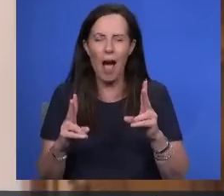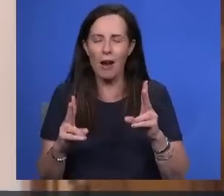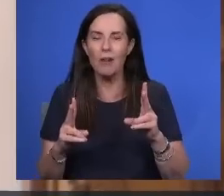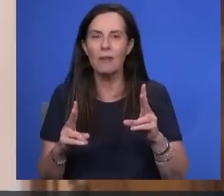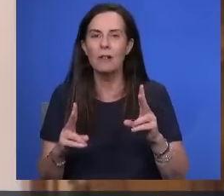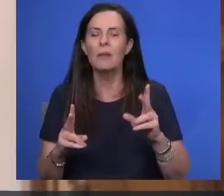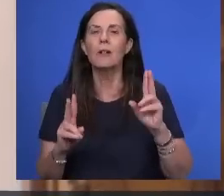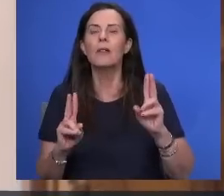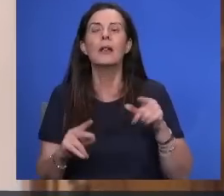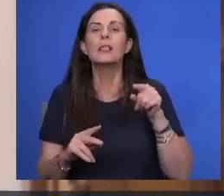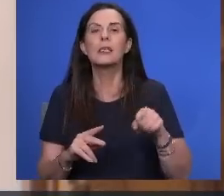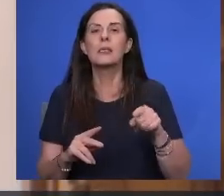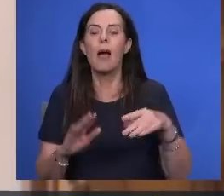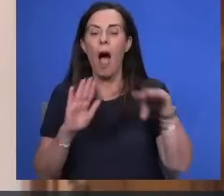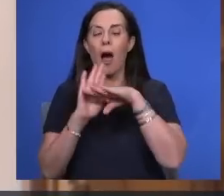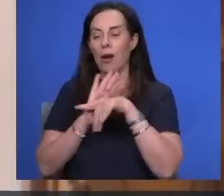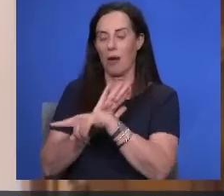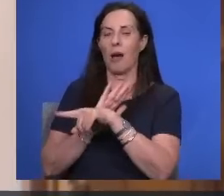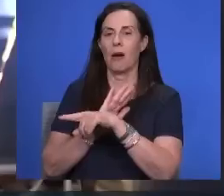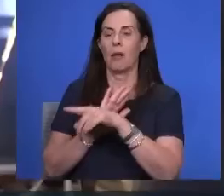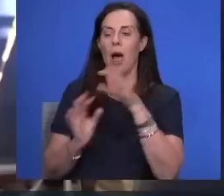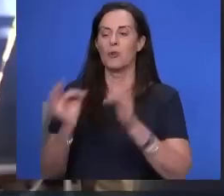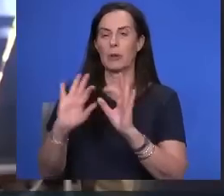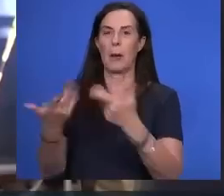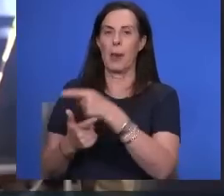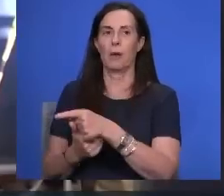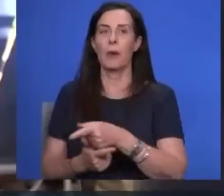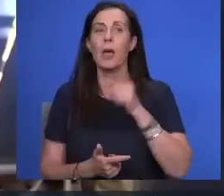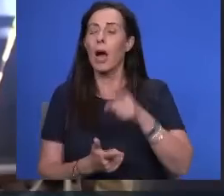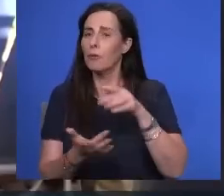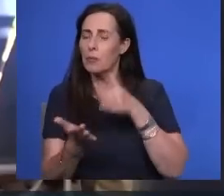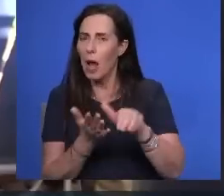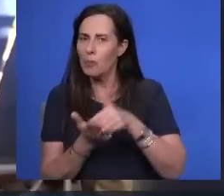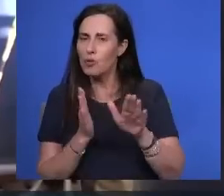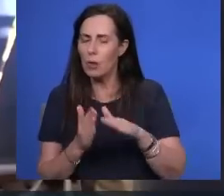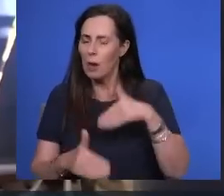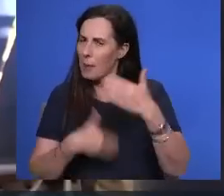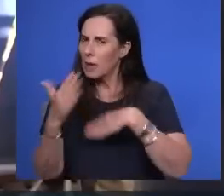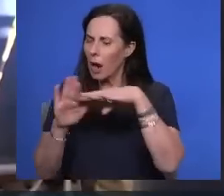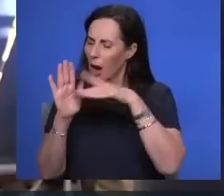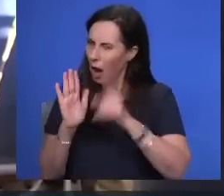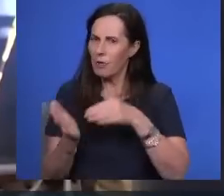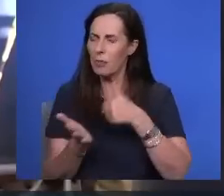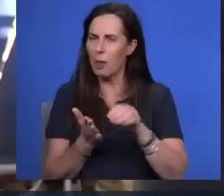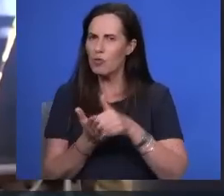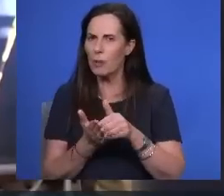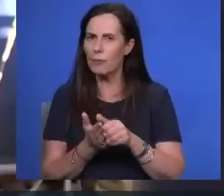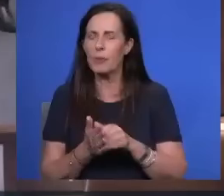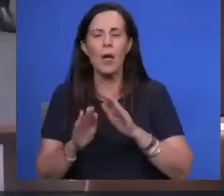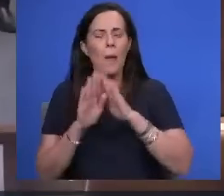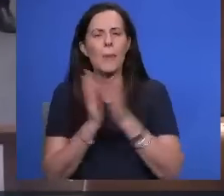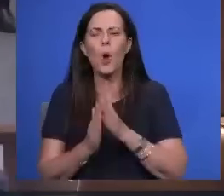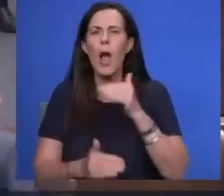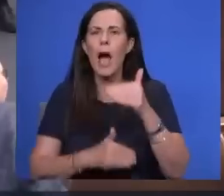התנדבות למילואים, אלא החקיקה המשפטית הדוערת. חייבים להמשיך בתהליך החקיקה ובכל